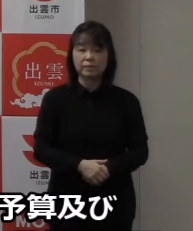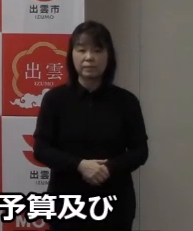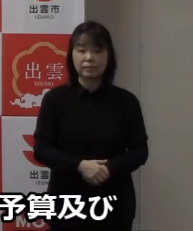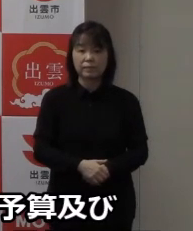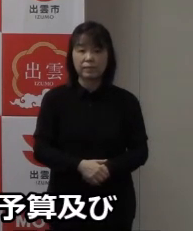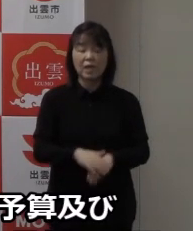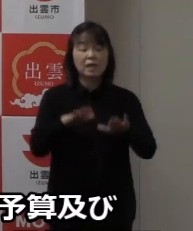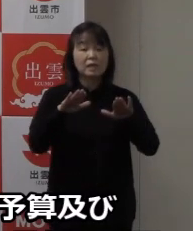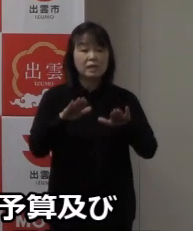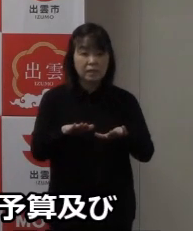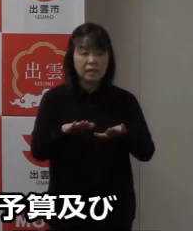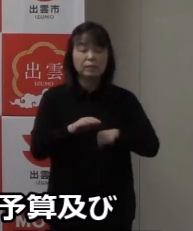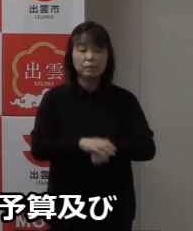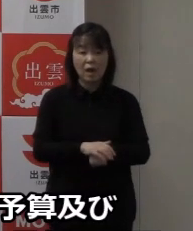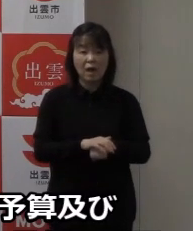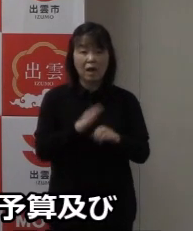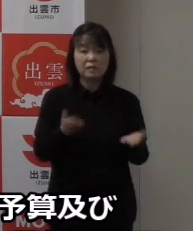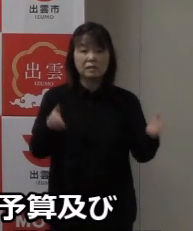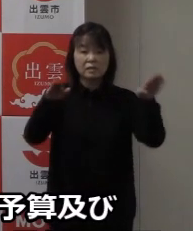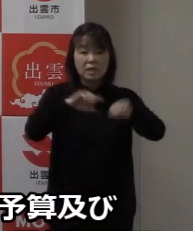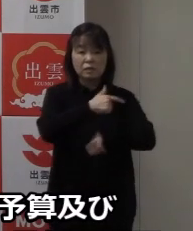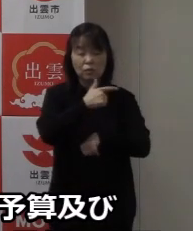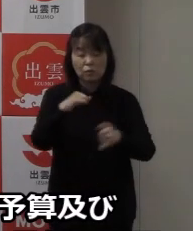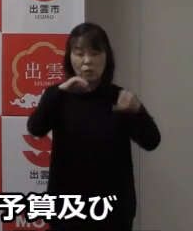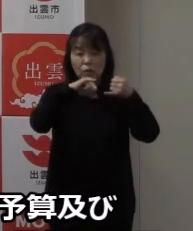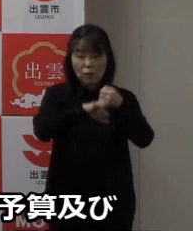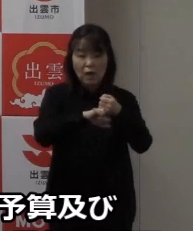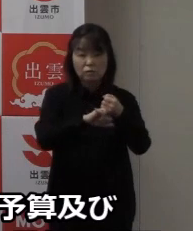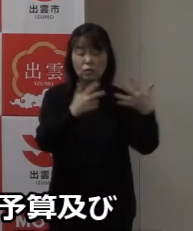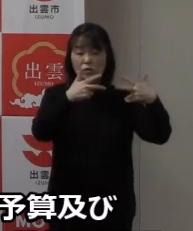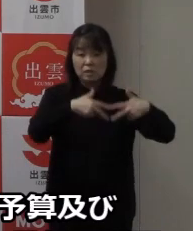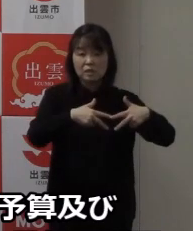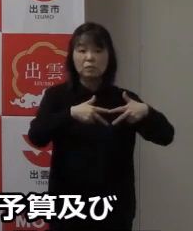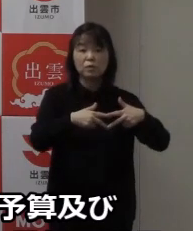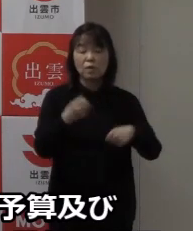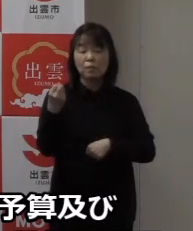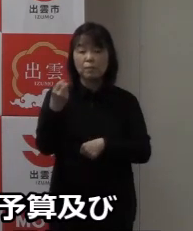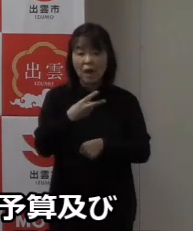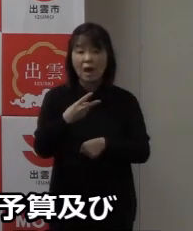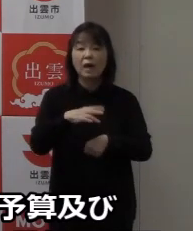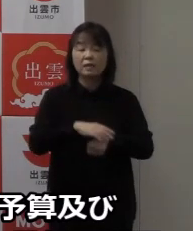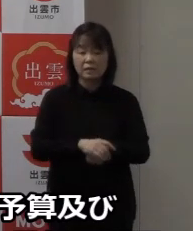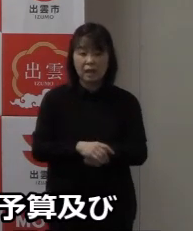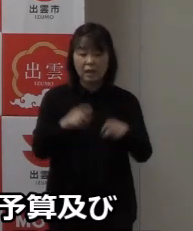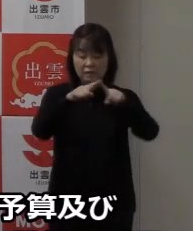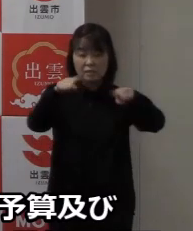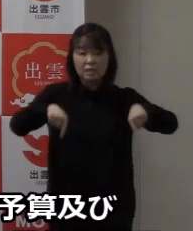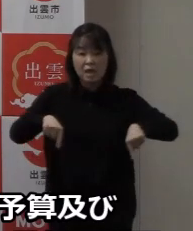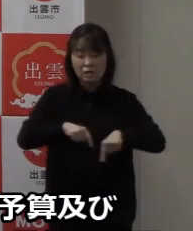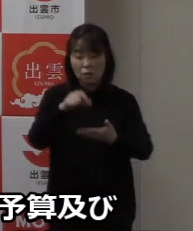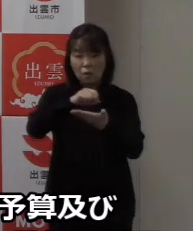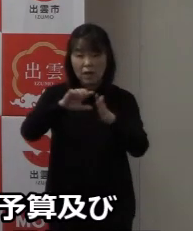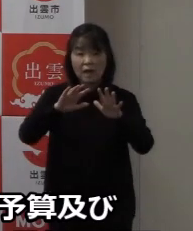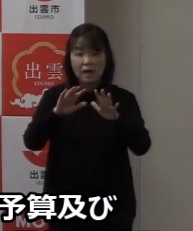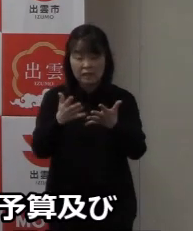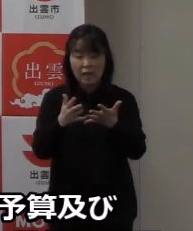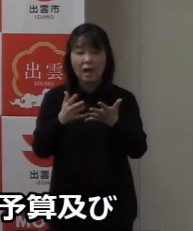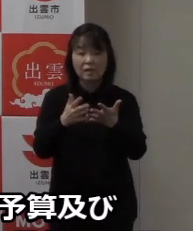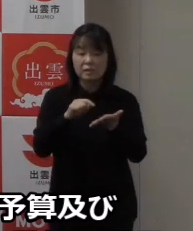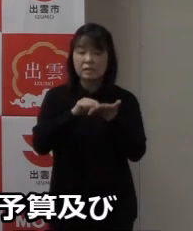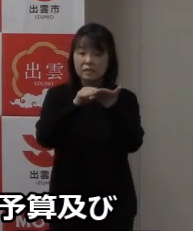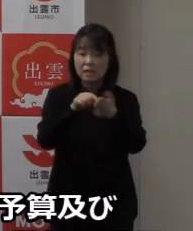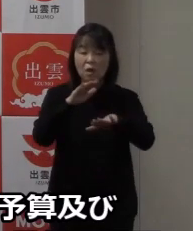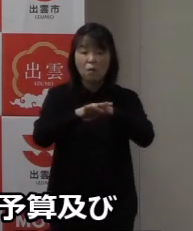今ですね、施設予約のシステム、またこう市役所等のですね、書かない窓口の実現に向けた検討